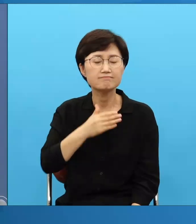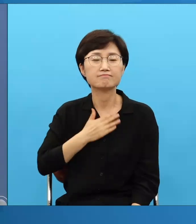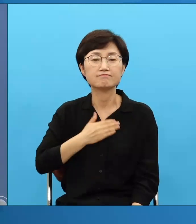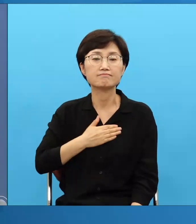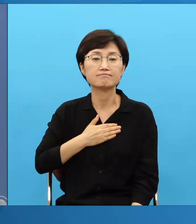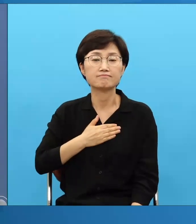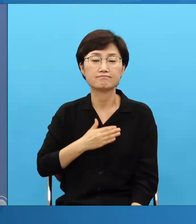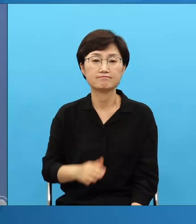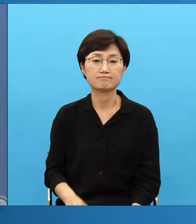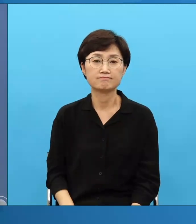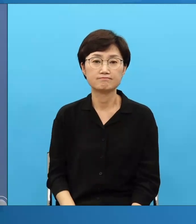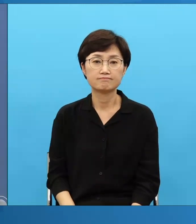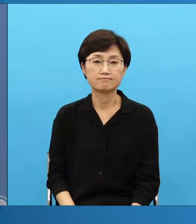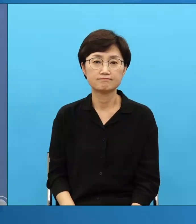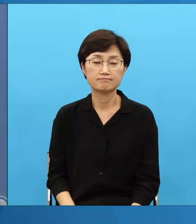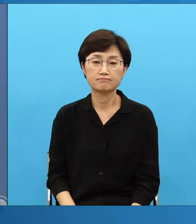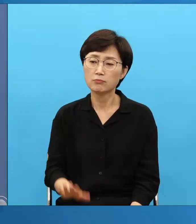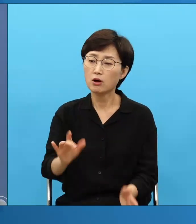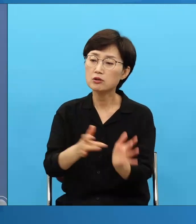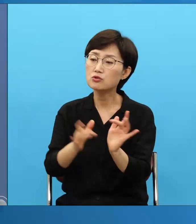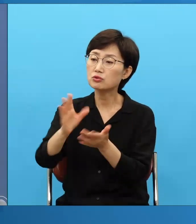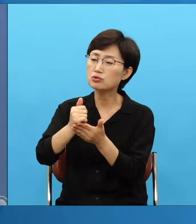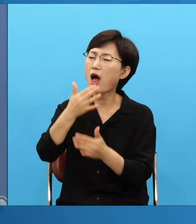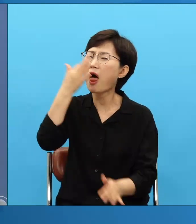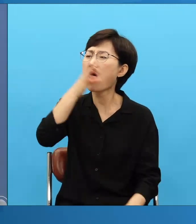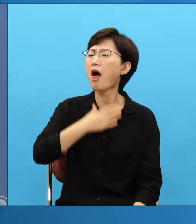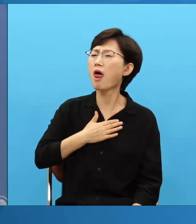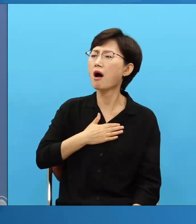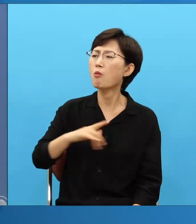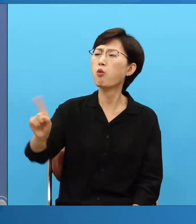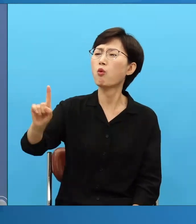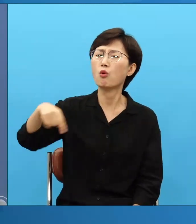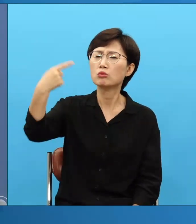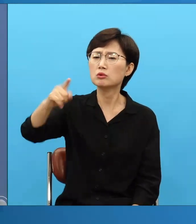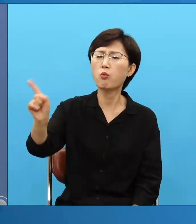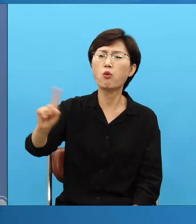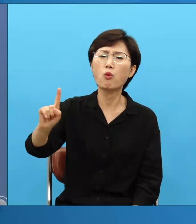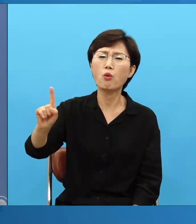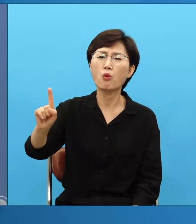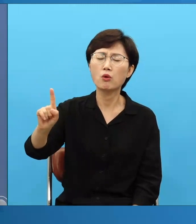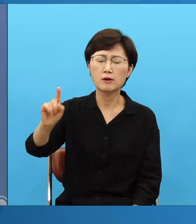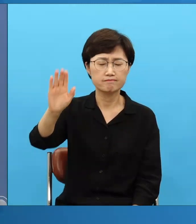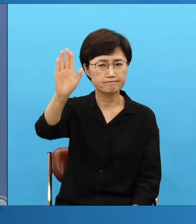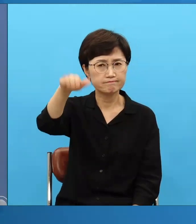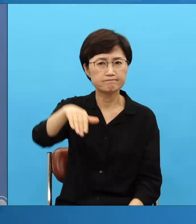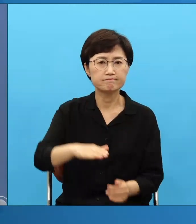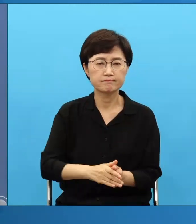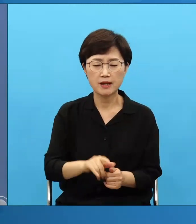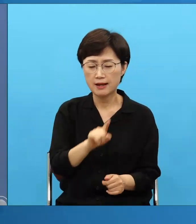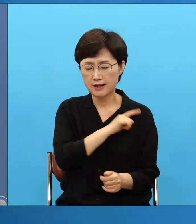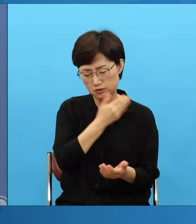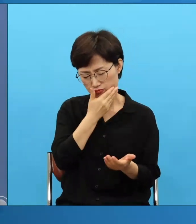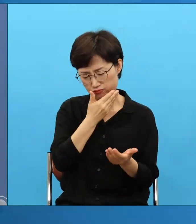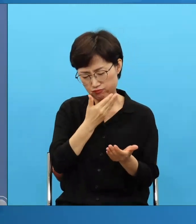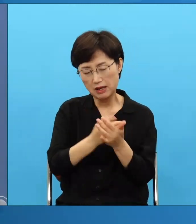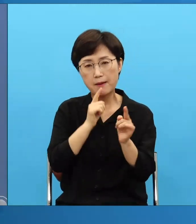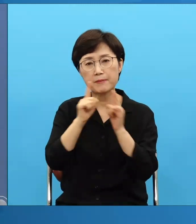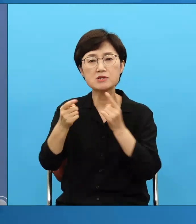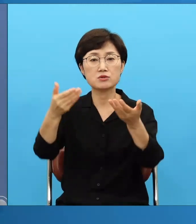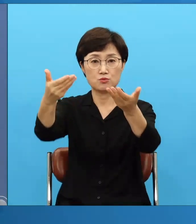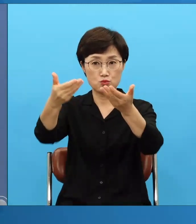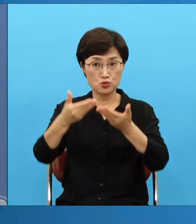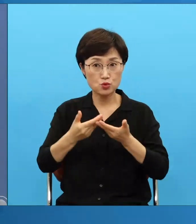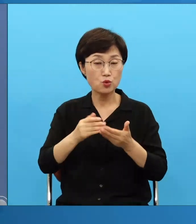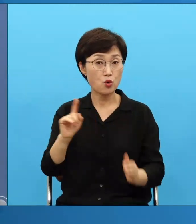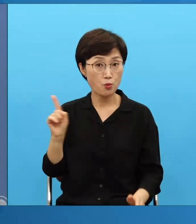that everybody knows. 그래서 어쩌다는 말입니까? Now, what can we do with that? 굉장히 중요한 말씀을 고린도서는 하고 있어요. And we see